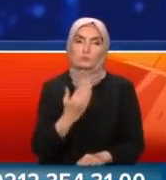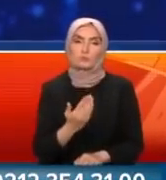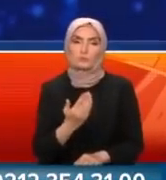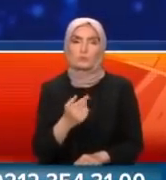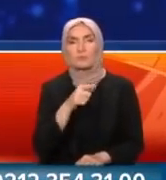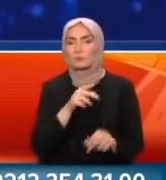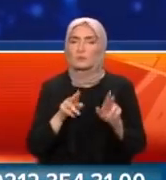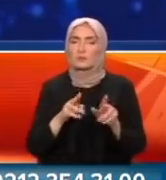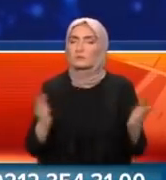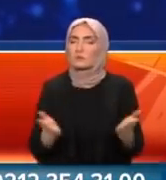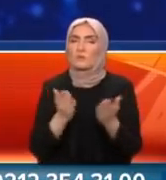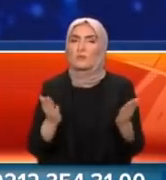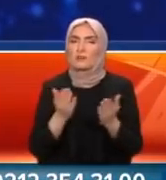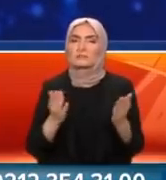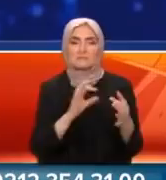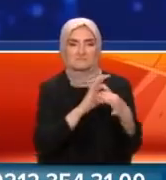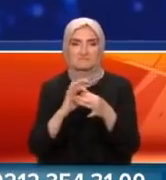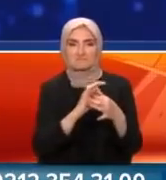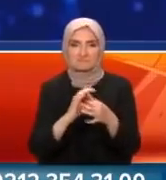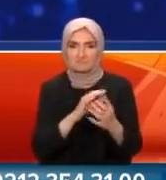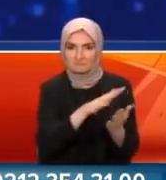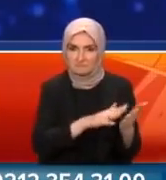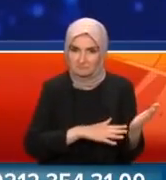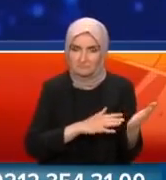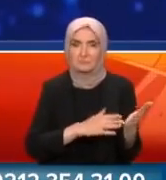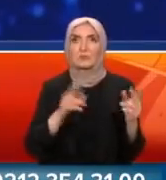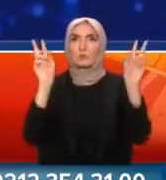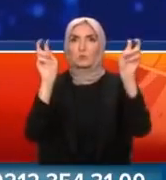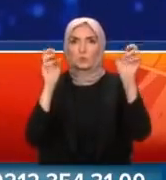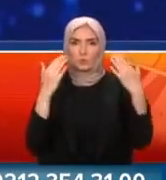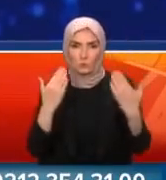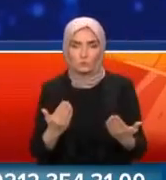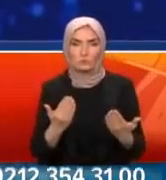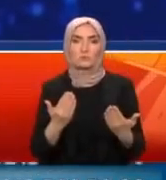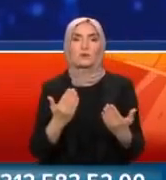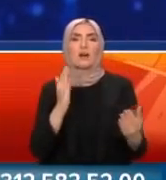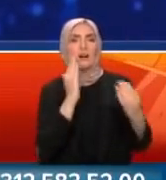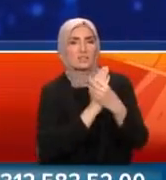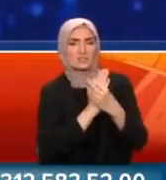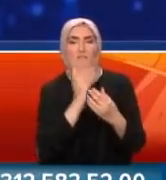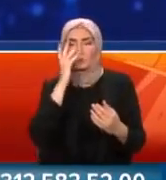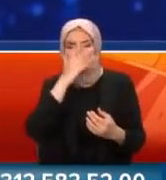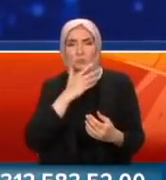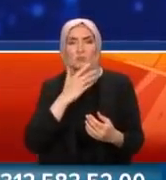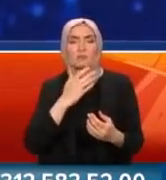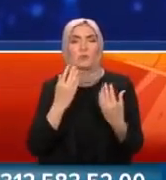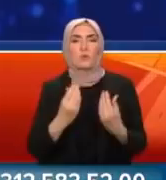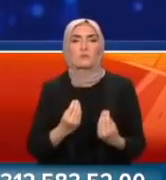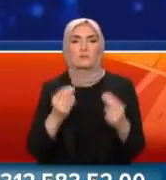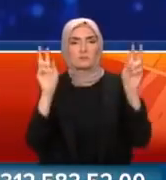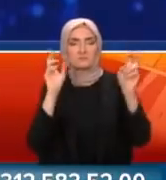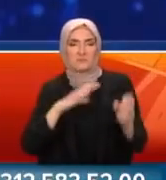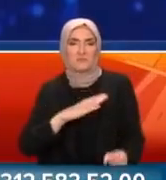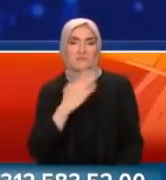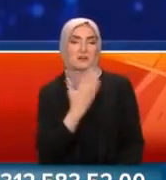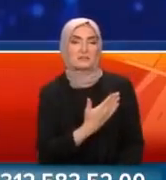ve manşet birer utanç vesikası olarak arşivlerimizde halen durmaktadır